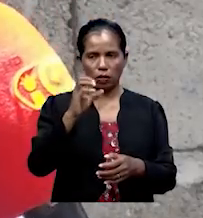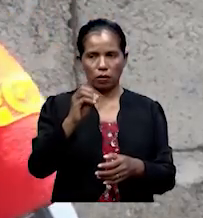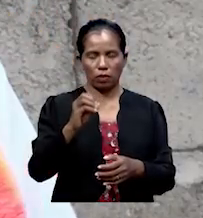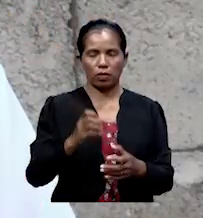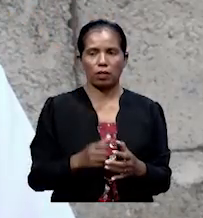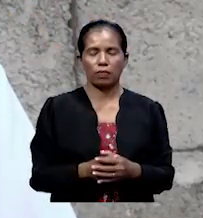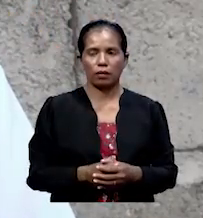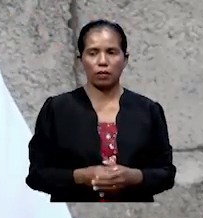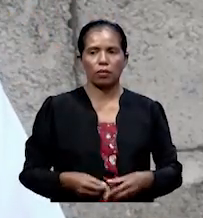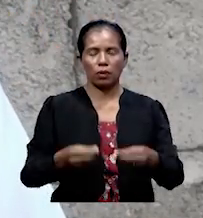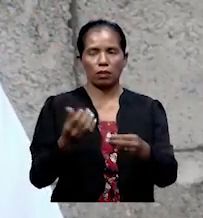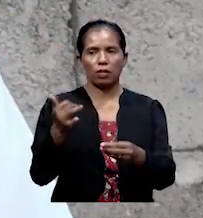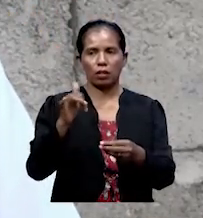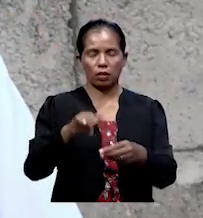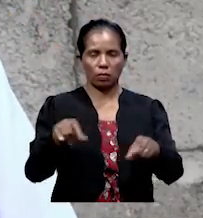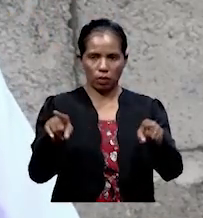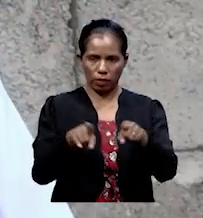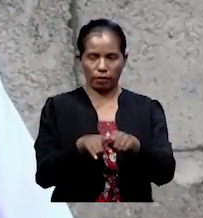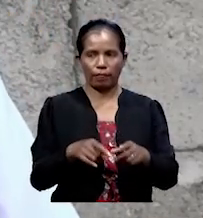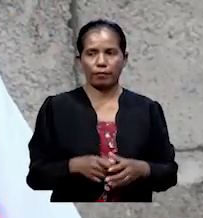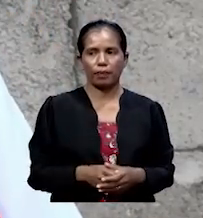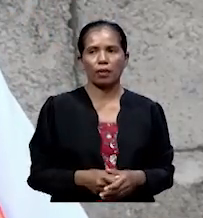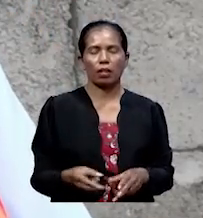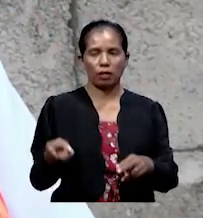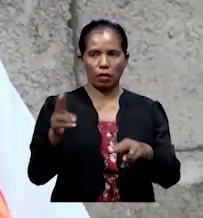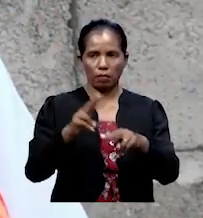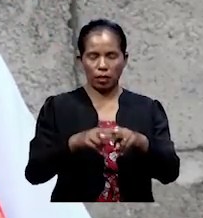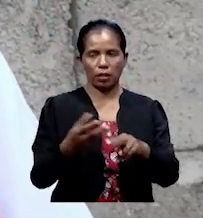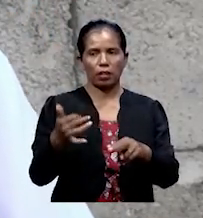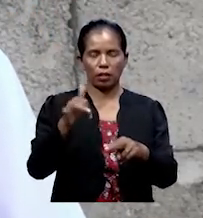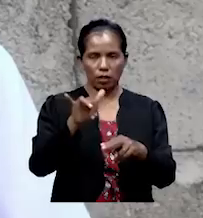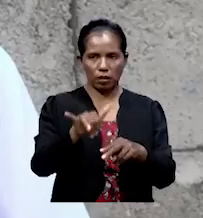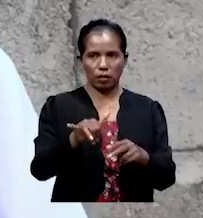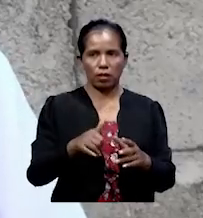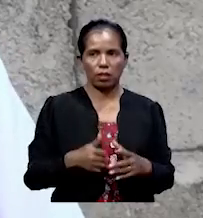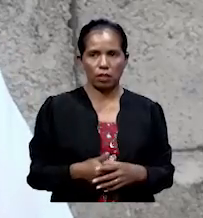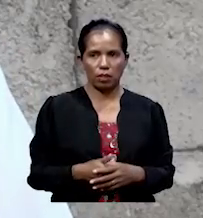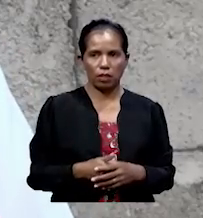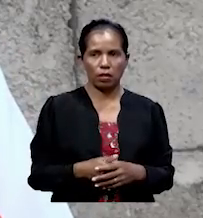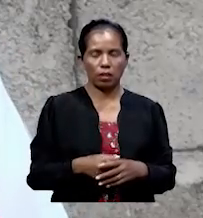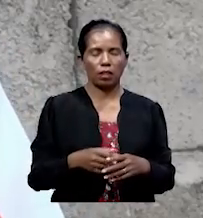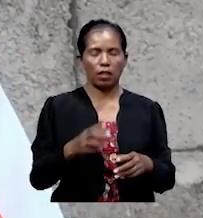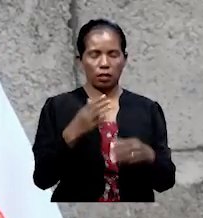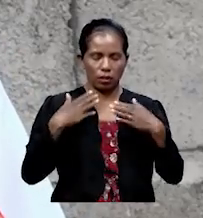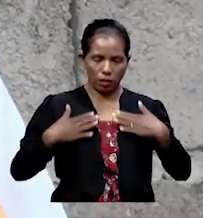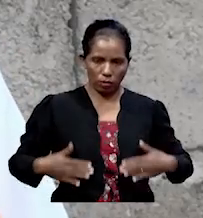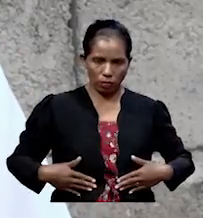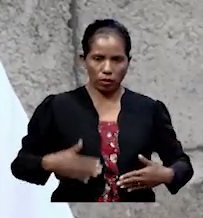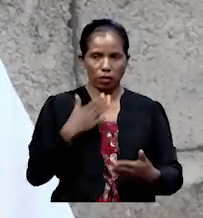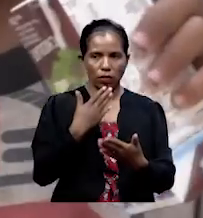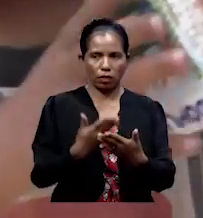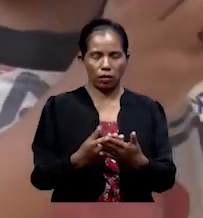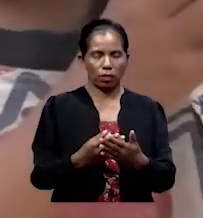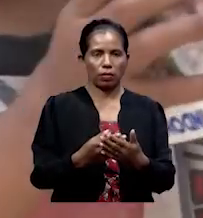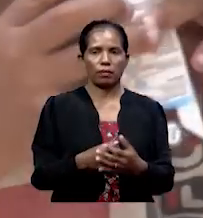per foba sira mos hanesang. Atu amenta sirania ising itu an lawas dia atu bakura kere sirna malnutrisang